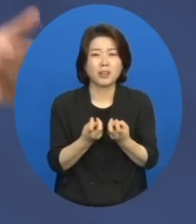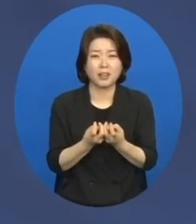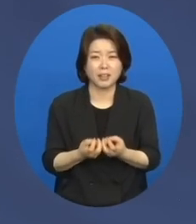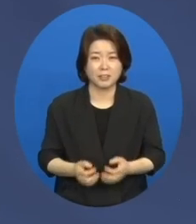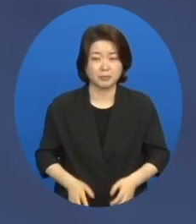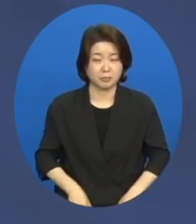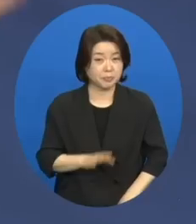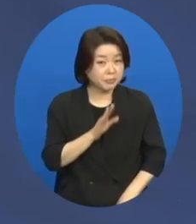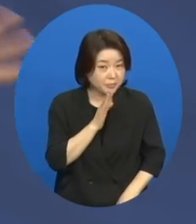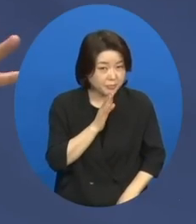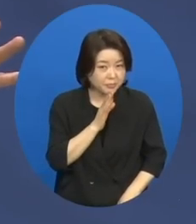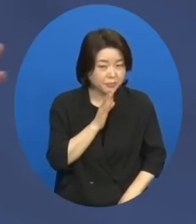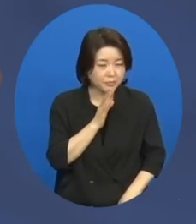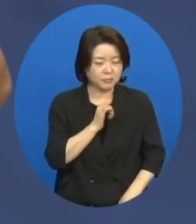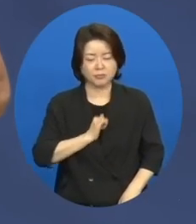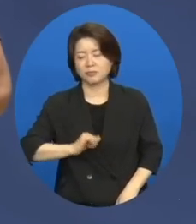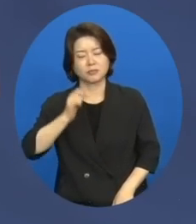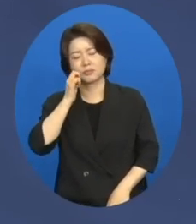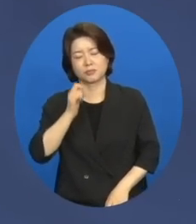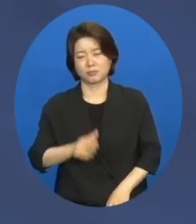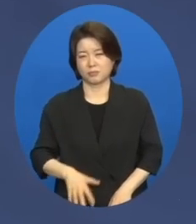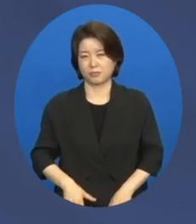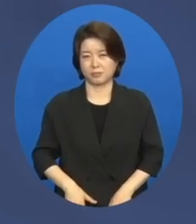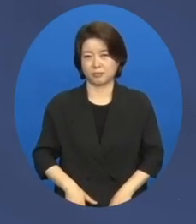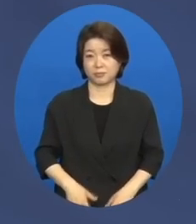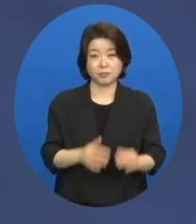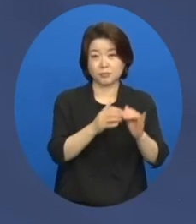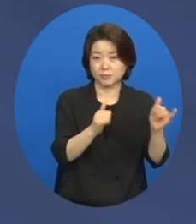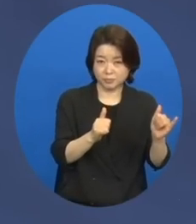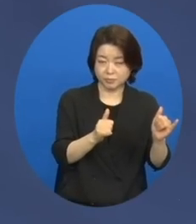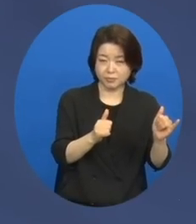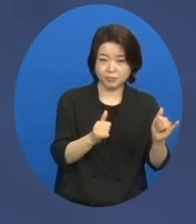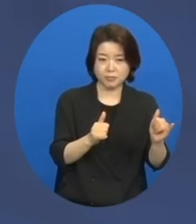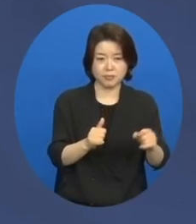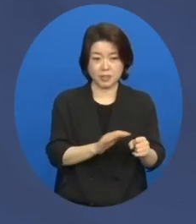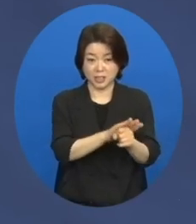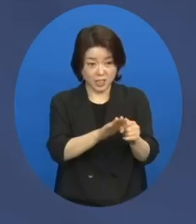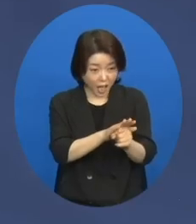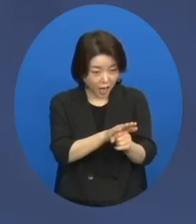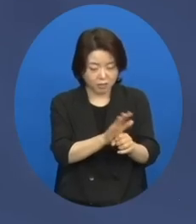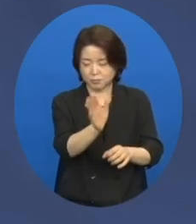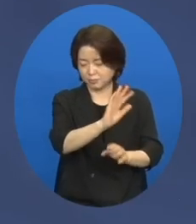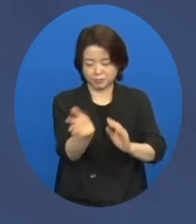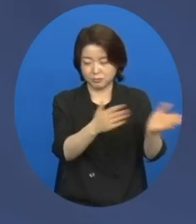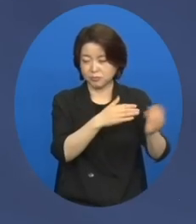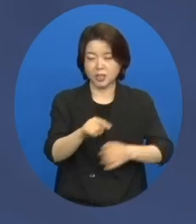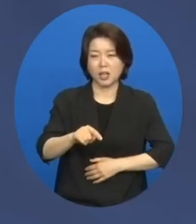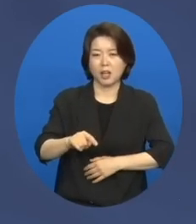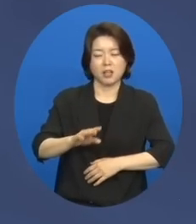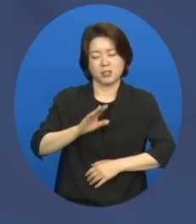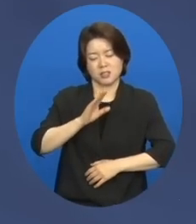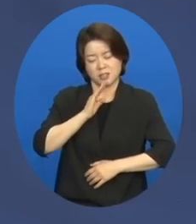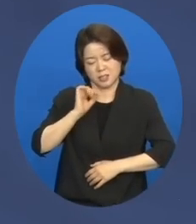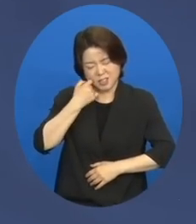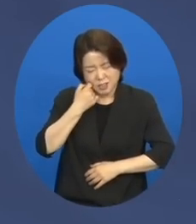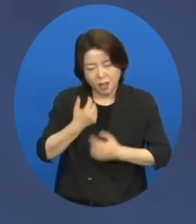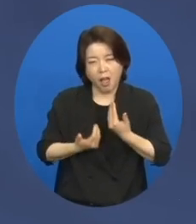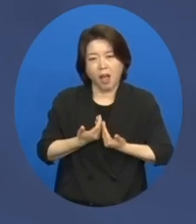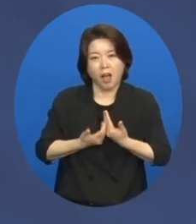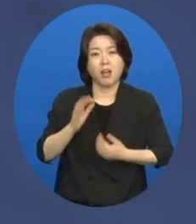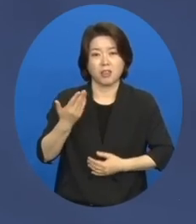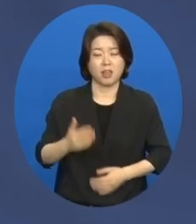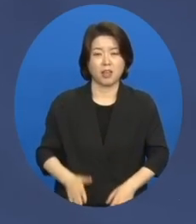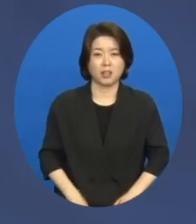그러면 진짜 못 견뎌요. 사람, 사랑은 그만 놓고 진짜 어려워요. 이런